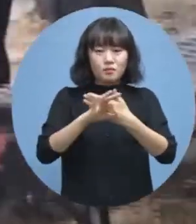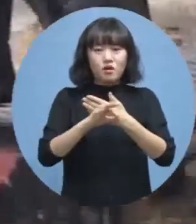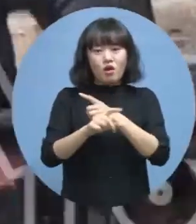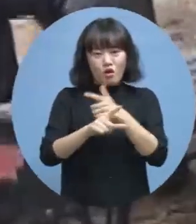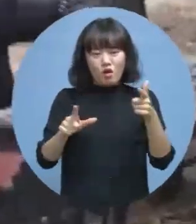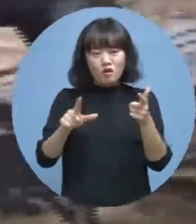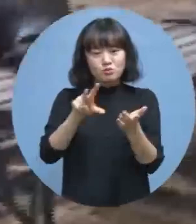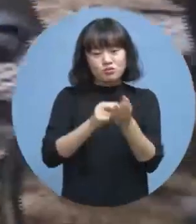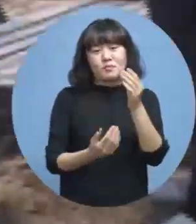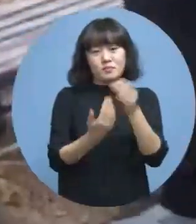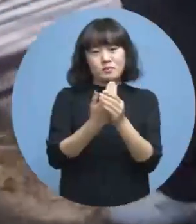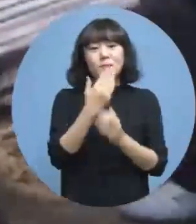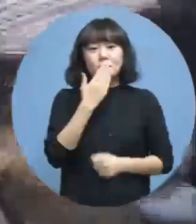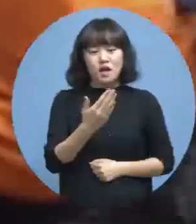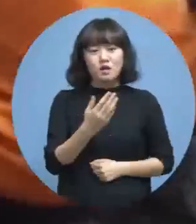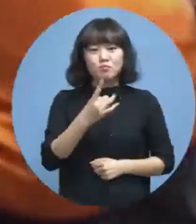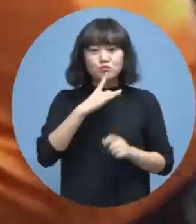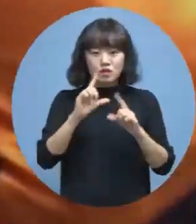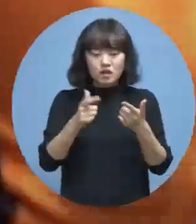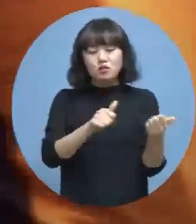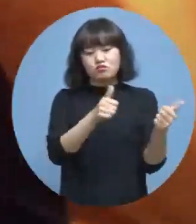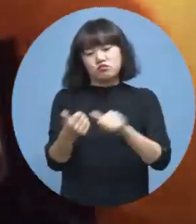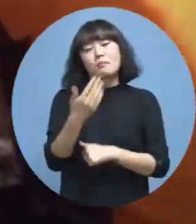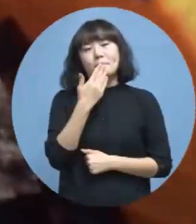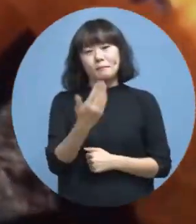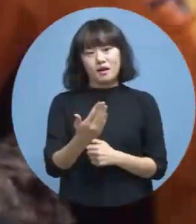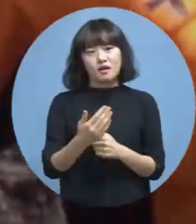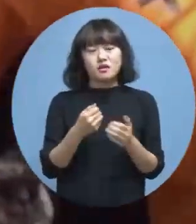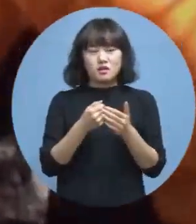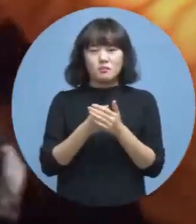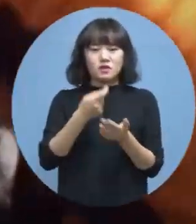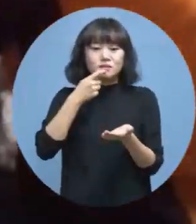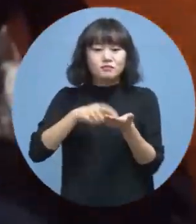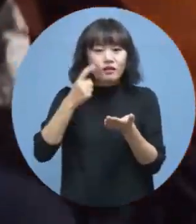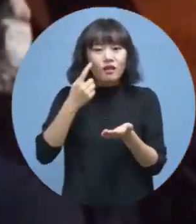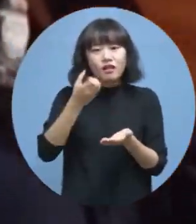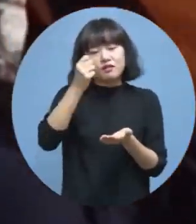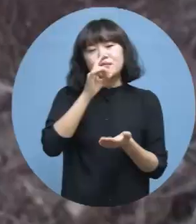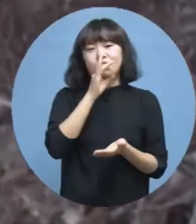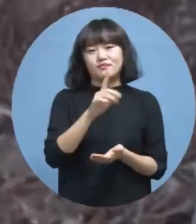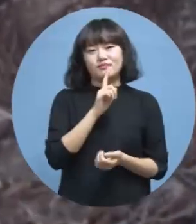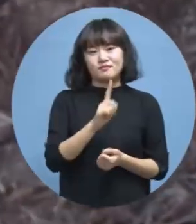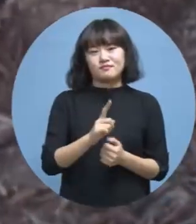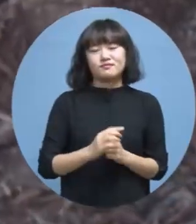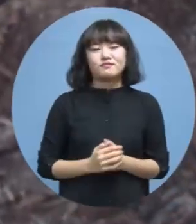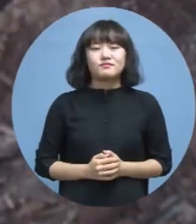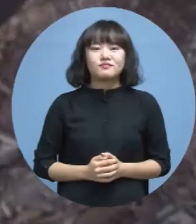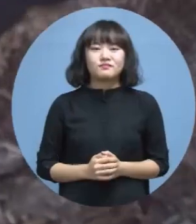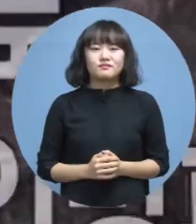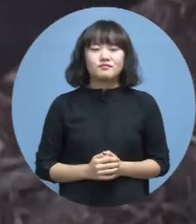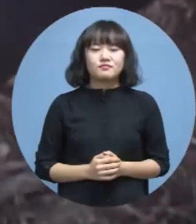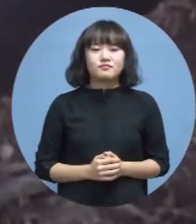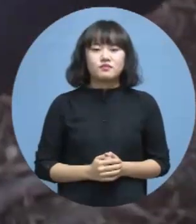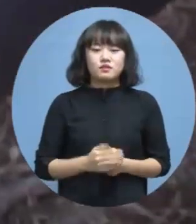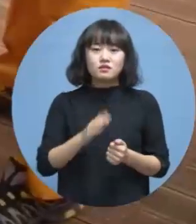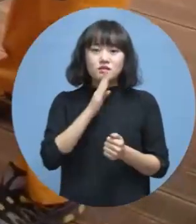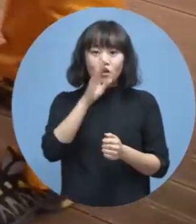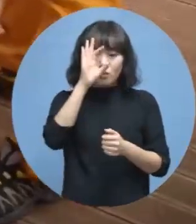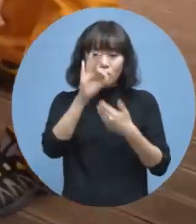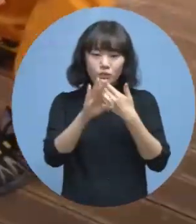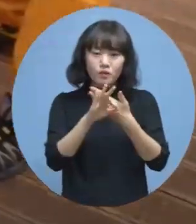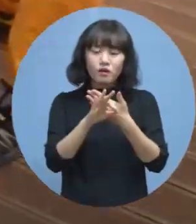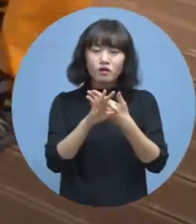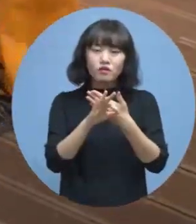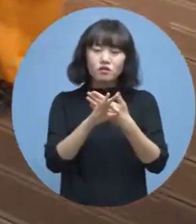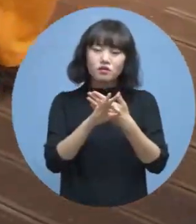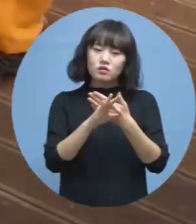괴사는 물론이고요. 심할 경우엔 사망까지 이르게 되므로 쉽게 생각하면 위험할 수 있습니다. 실제로